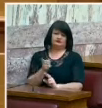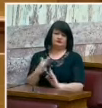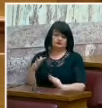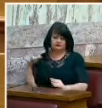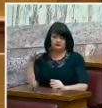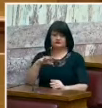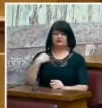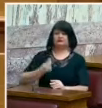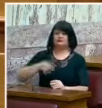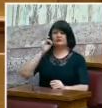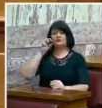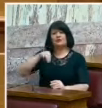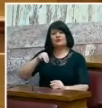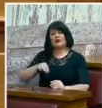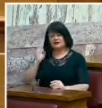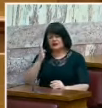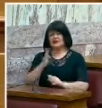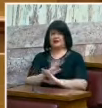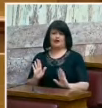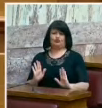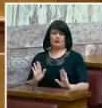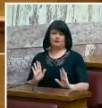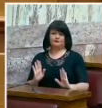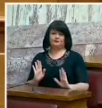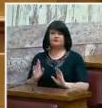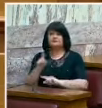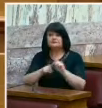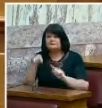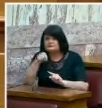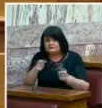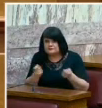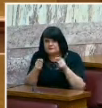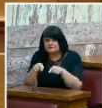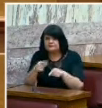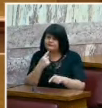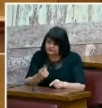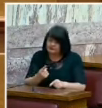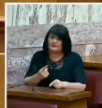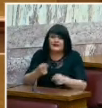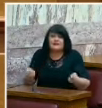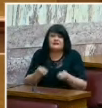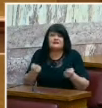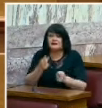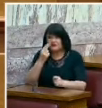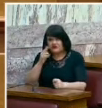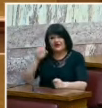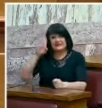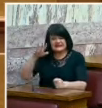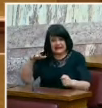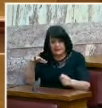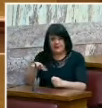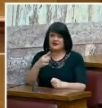Δήμαρχος Θεσσαλονίκης Γιάννης Μπουτάρης. Οι δράστες της σημερινής, προσέξτε, φασιστικής